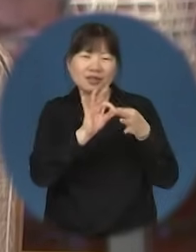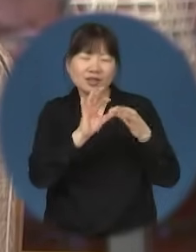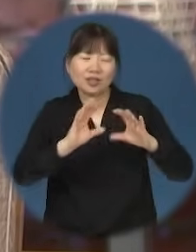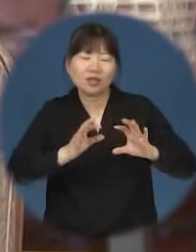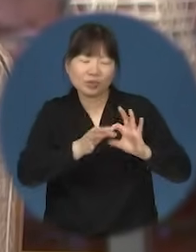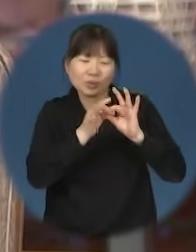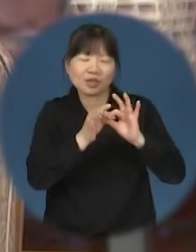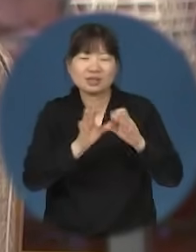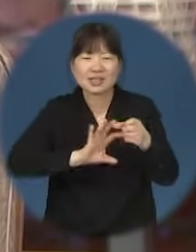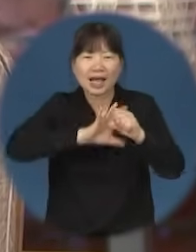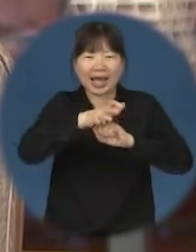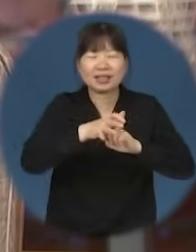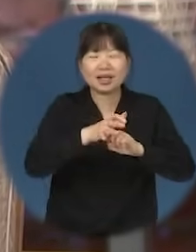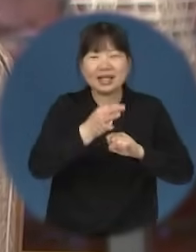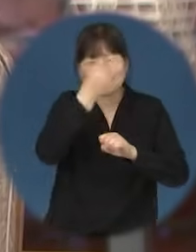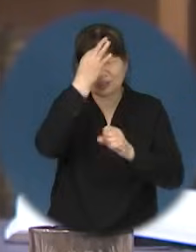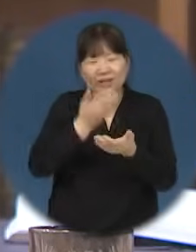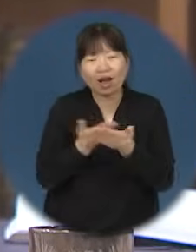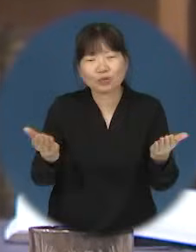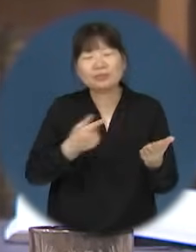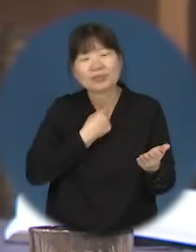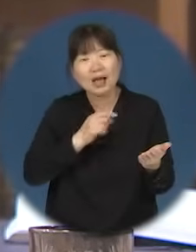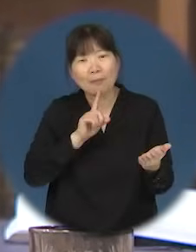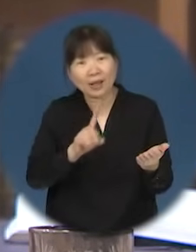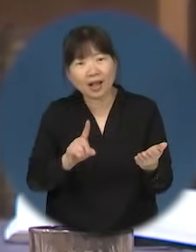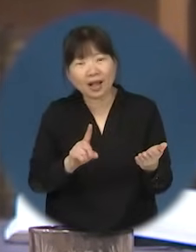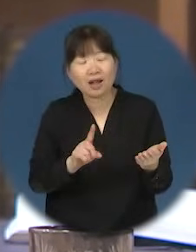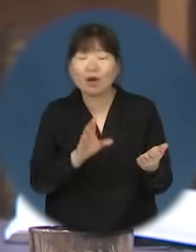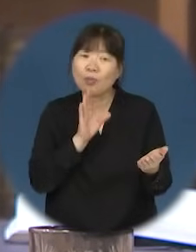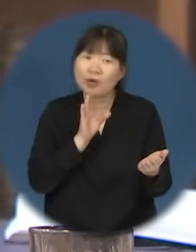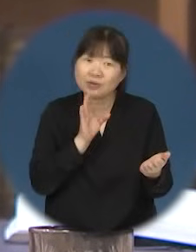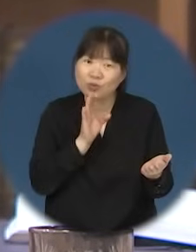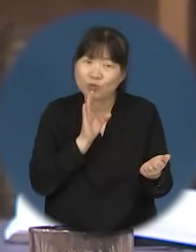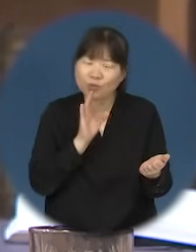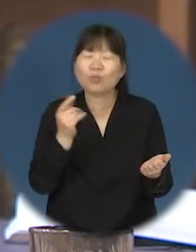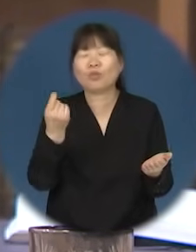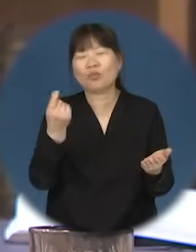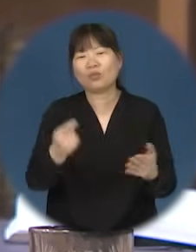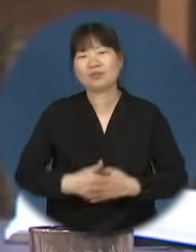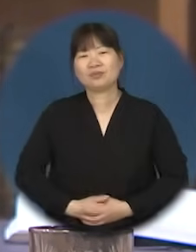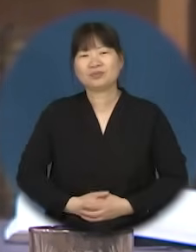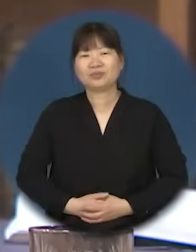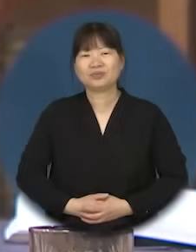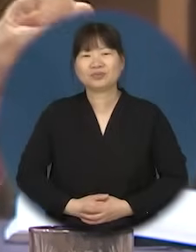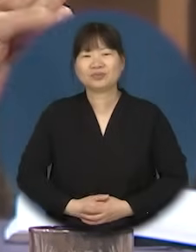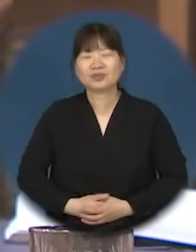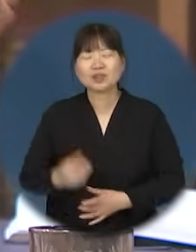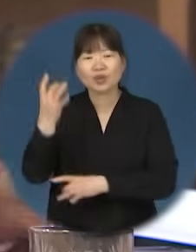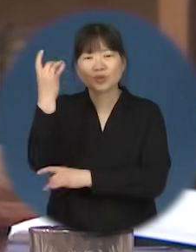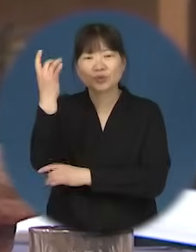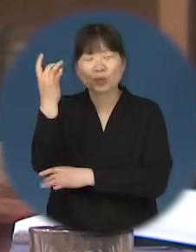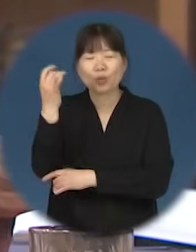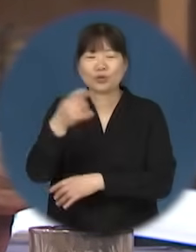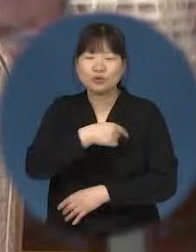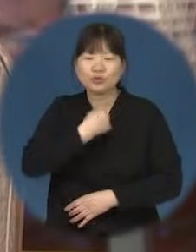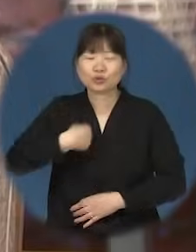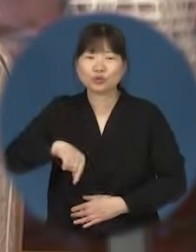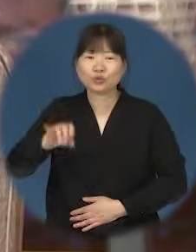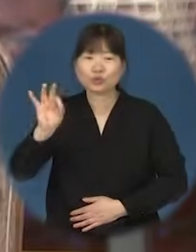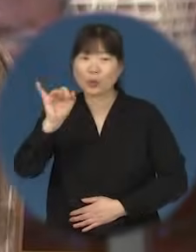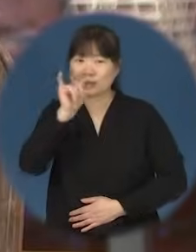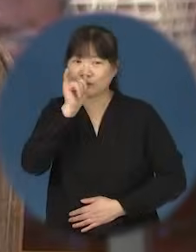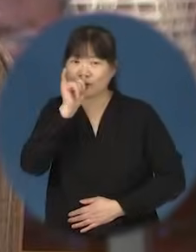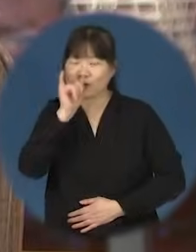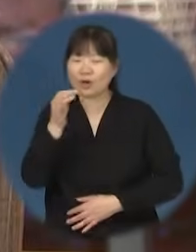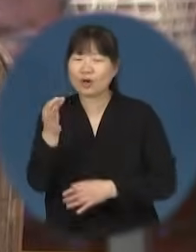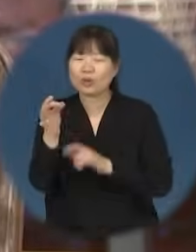포부를 밝히기도 했습니다. 그러니까 디지털 위안화인 거죠, 그거. 그렇죠, 맞습니다. 그런 거죠. 예. 기존 위안화가 따로 있고. 그렇죠. 종이로